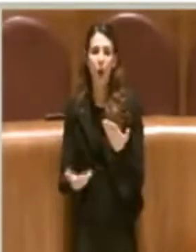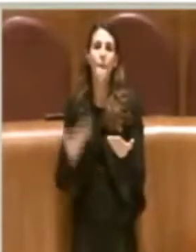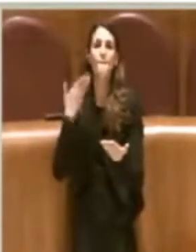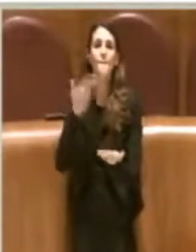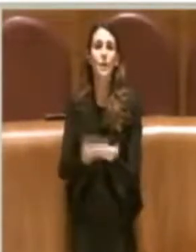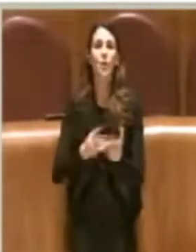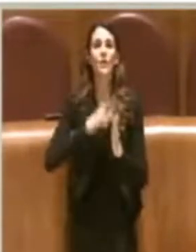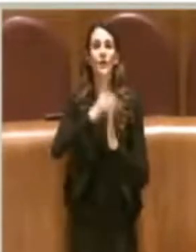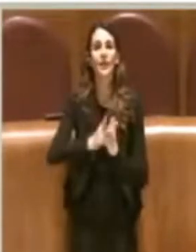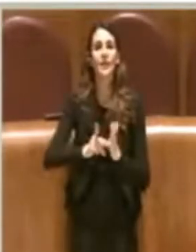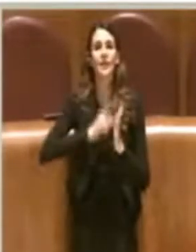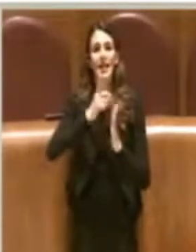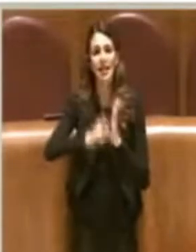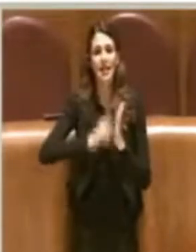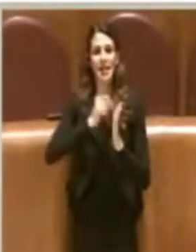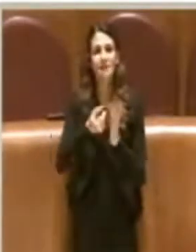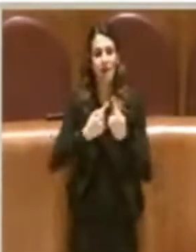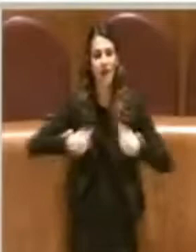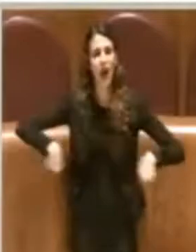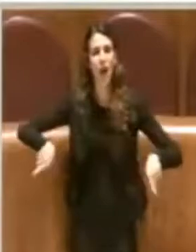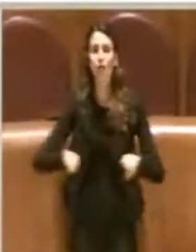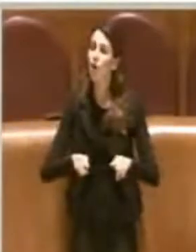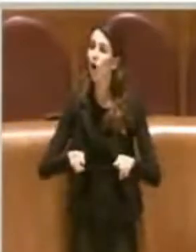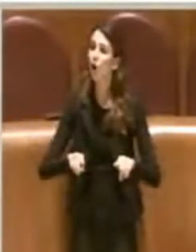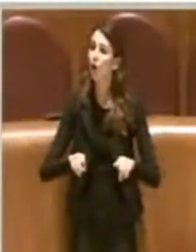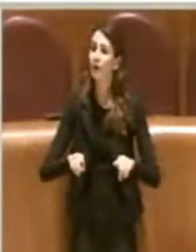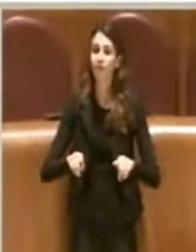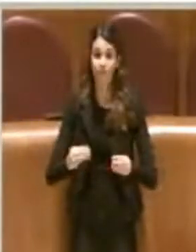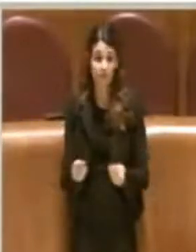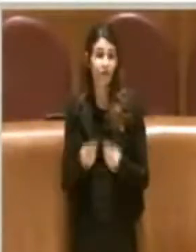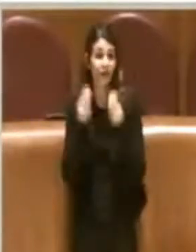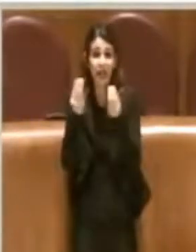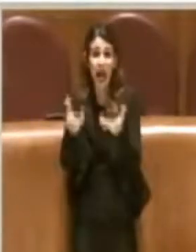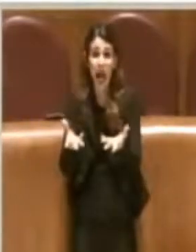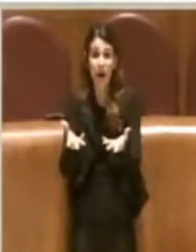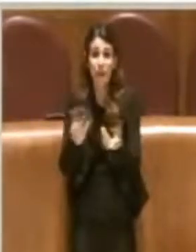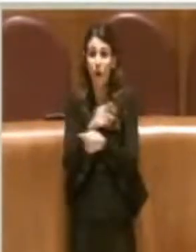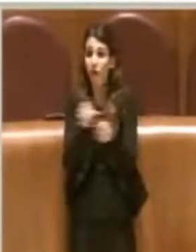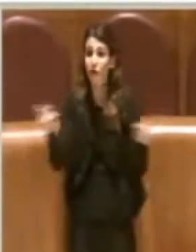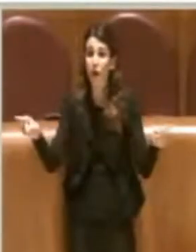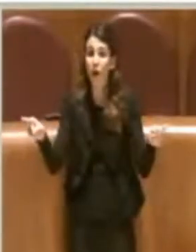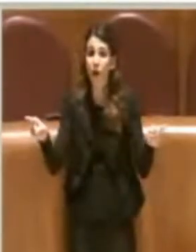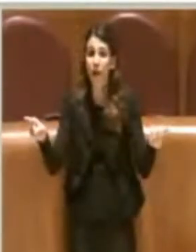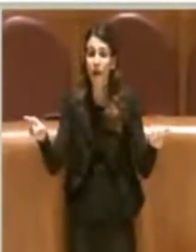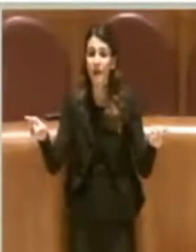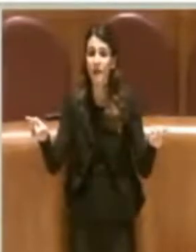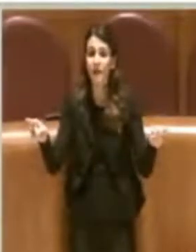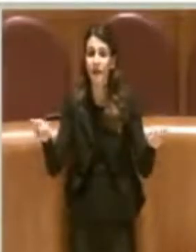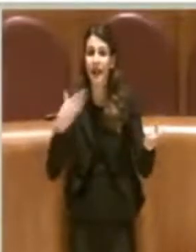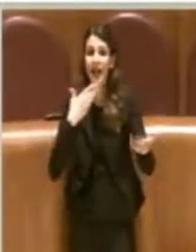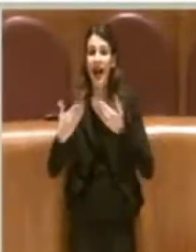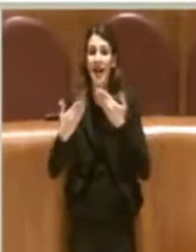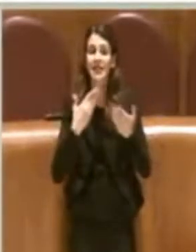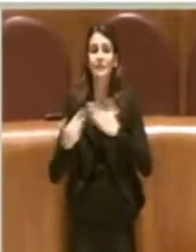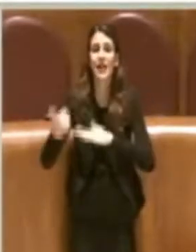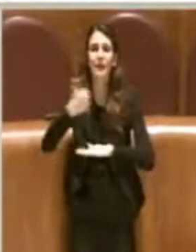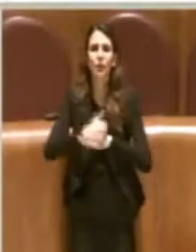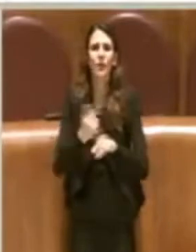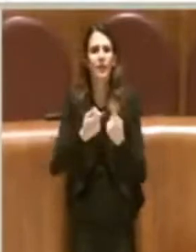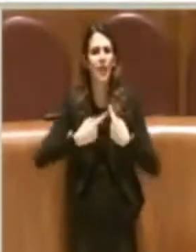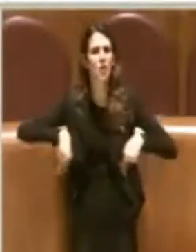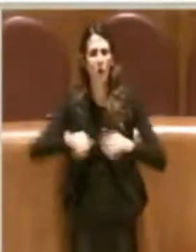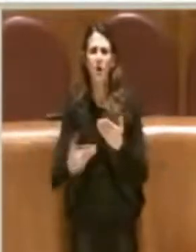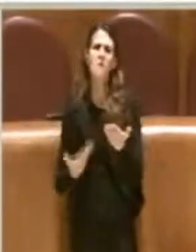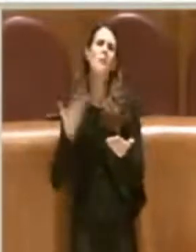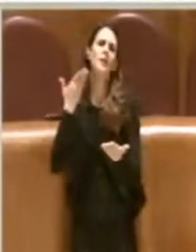noi sottoponiamo all'assemblea capitolina abbiamo poi presentato insomma alcuni emendamenti ordini